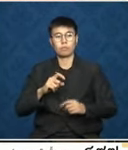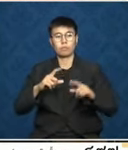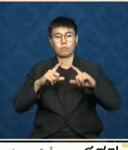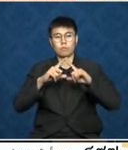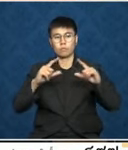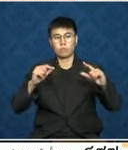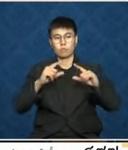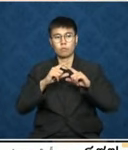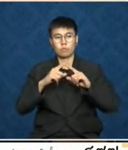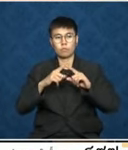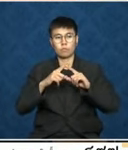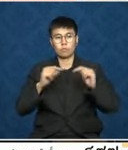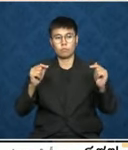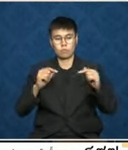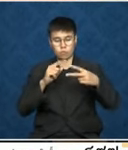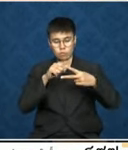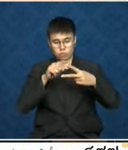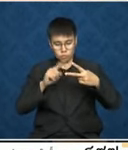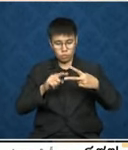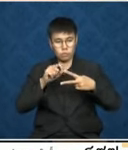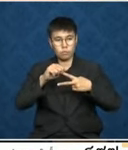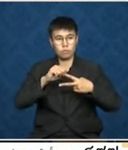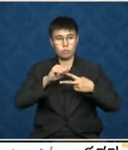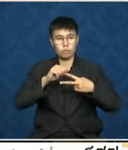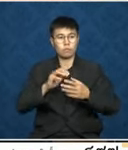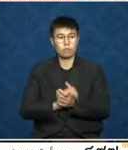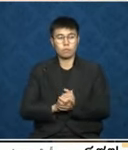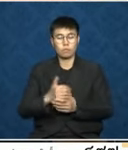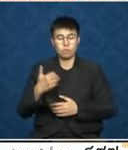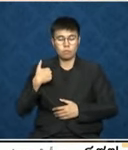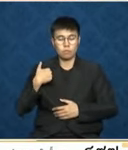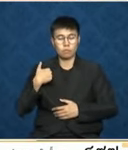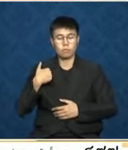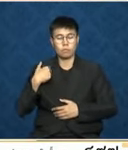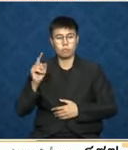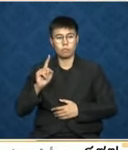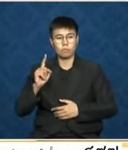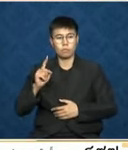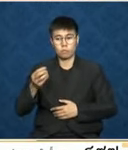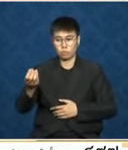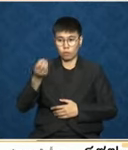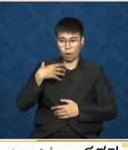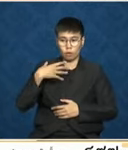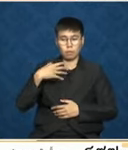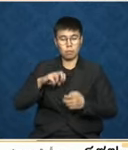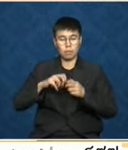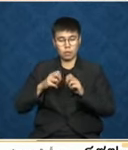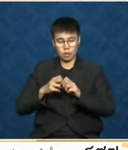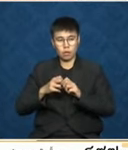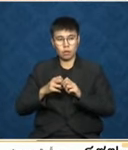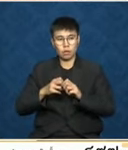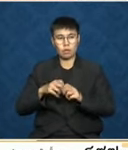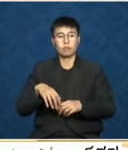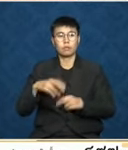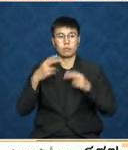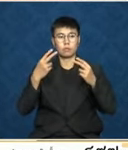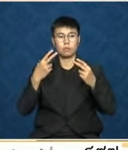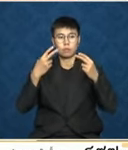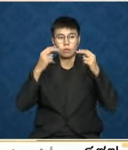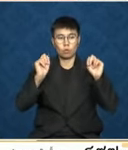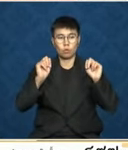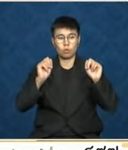นี้อ่าเรื่องที่ 1ผมได้รับการร้องเรียนจากนายกเทศมนตรีเทศบาลตำบล